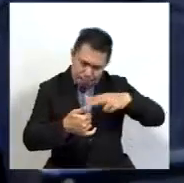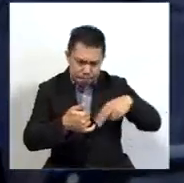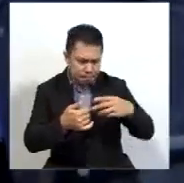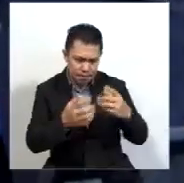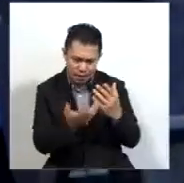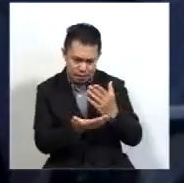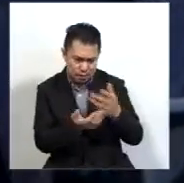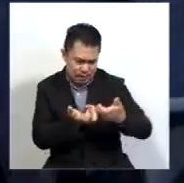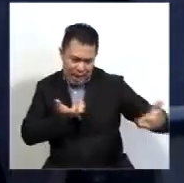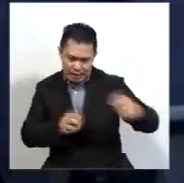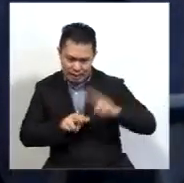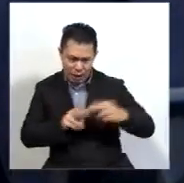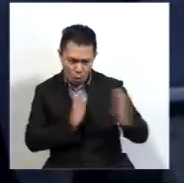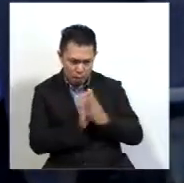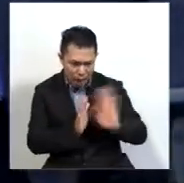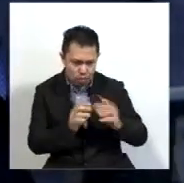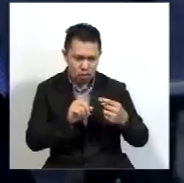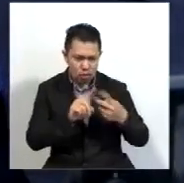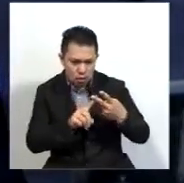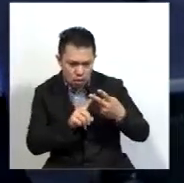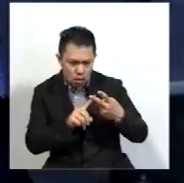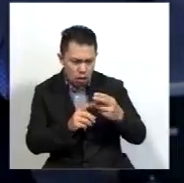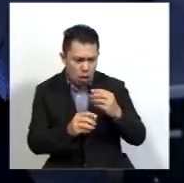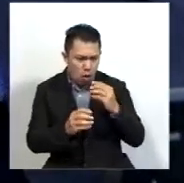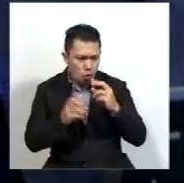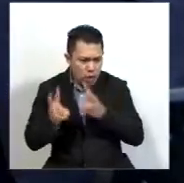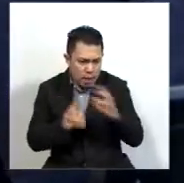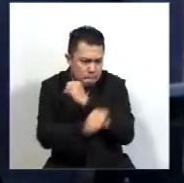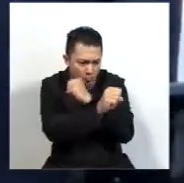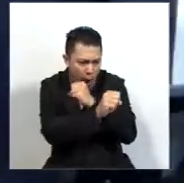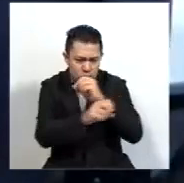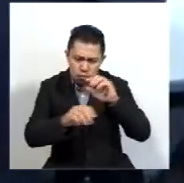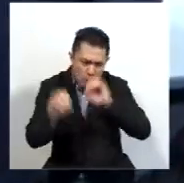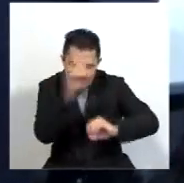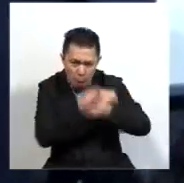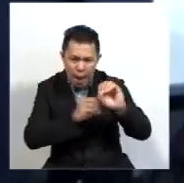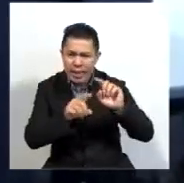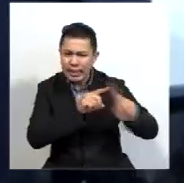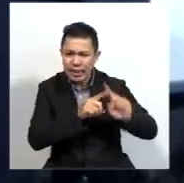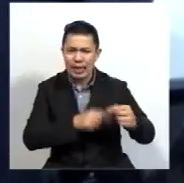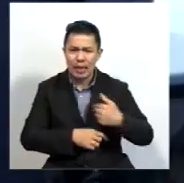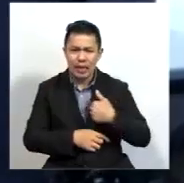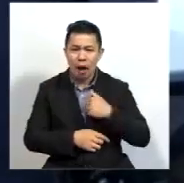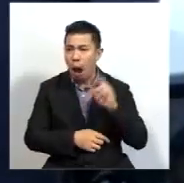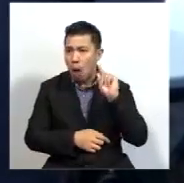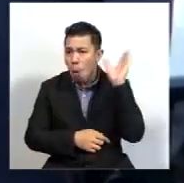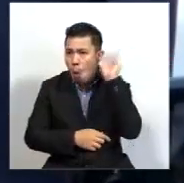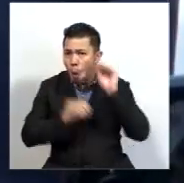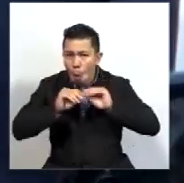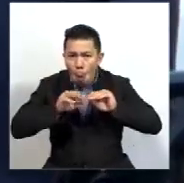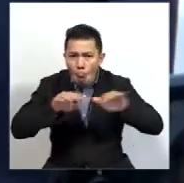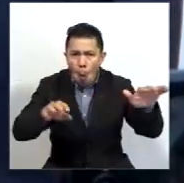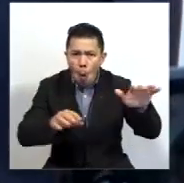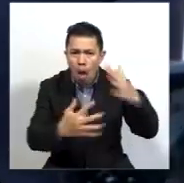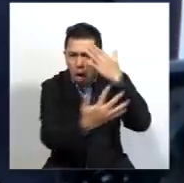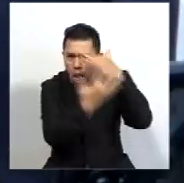แยกแล้วก็ทำให้เกิดความปลอดภัยที่สุดในการเดินทางแต่ว่ากลัวจะเดี๋ยวพอข่าวมันไปเรื่อยๆมันเข้าใจผิด